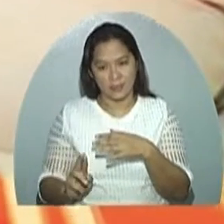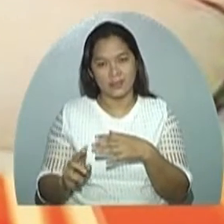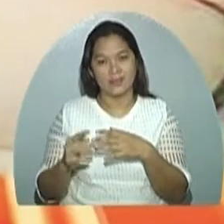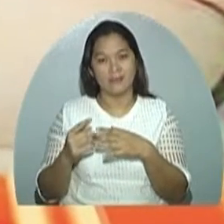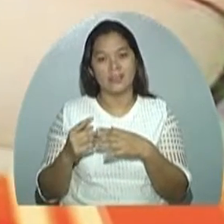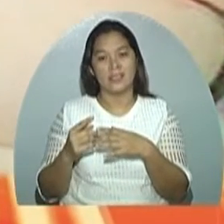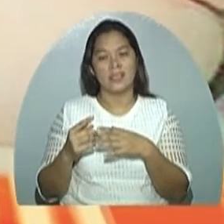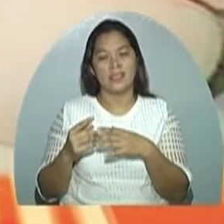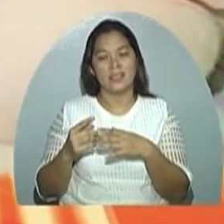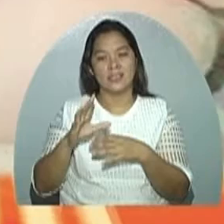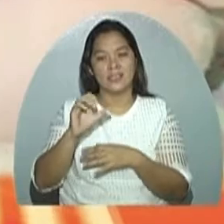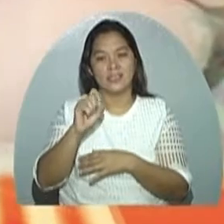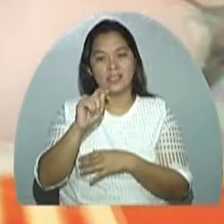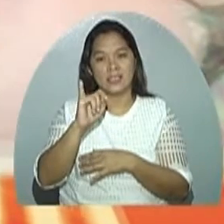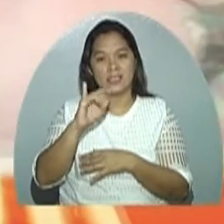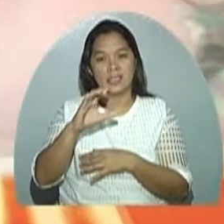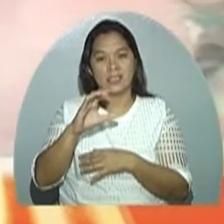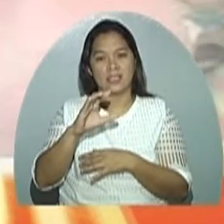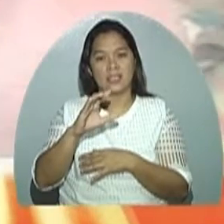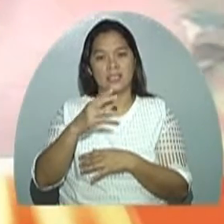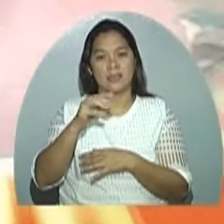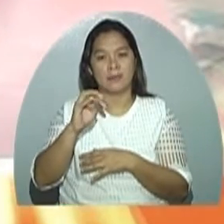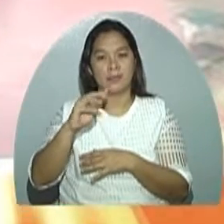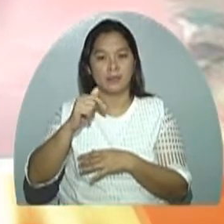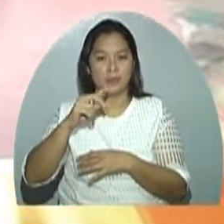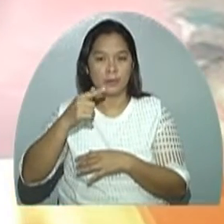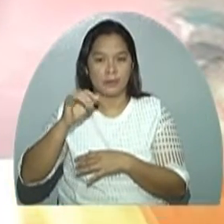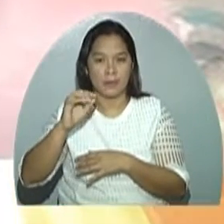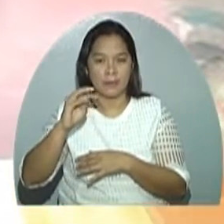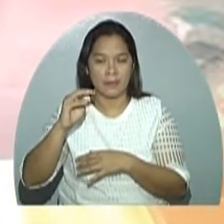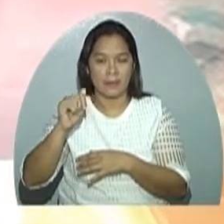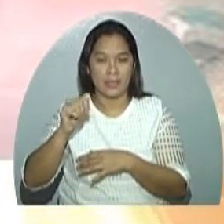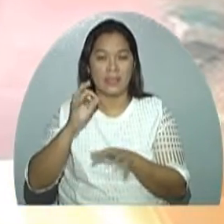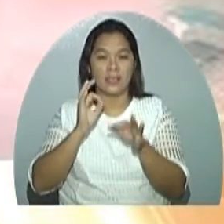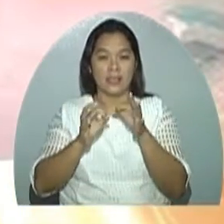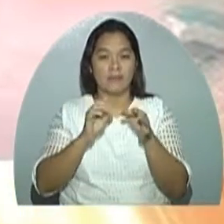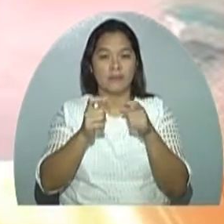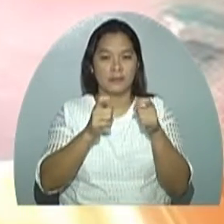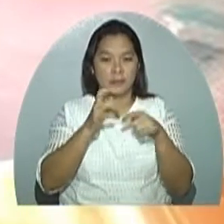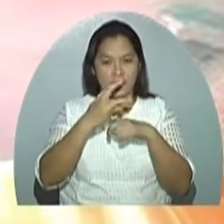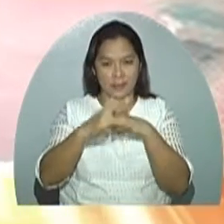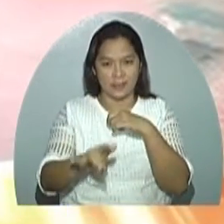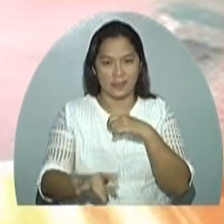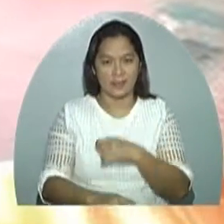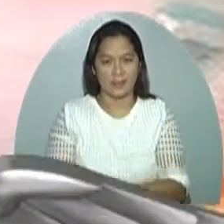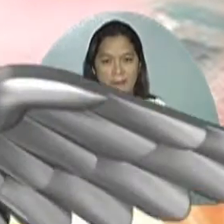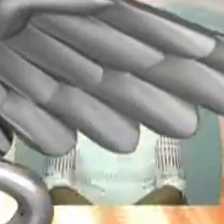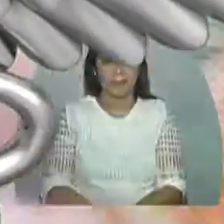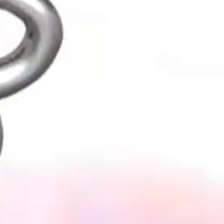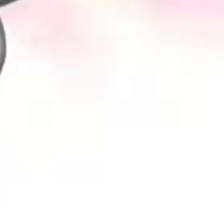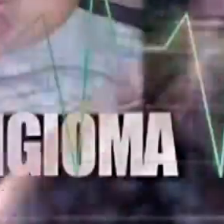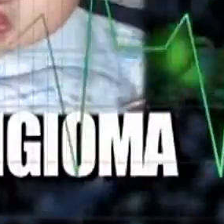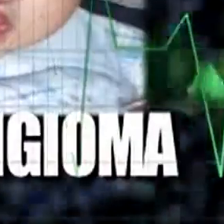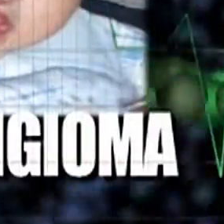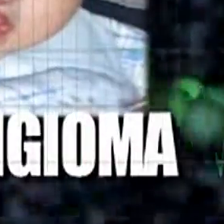o paggaling ng cystic hemangioma, higit lalo kung maaagapan ng maaga.